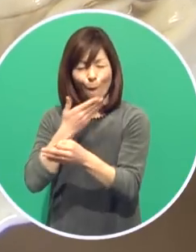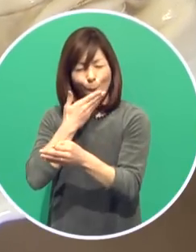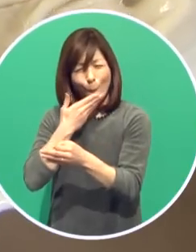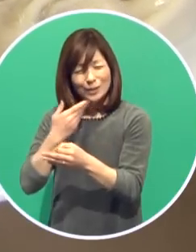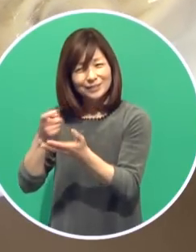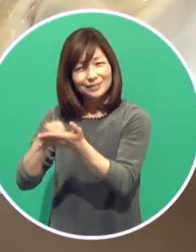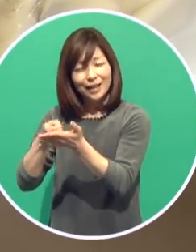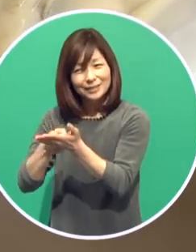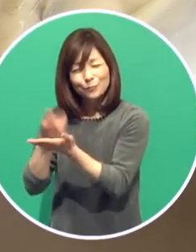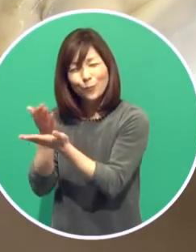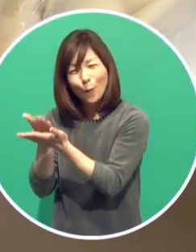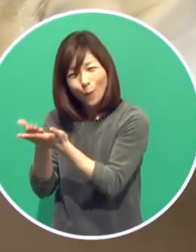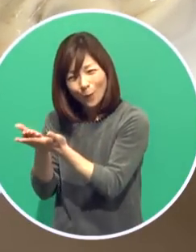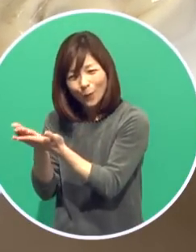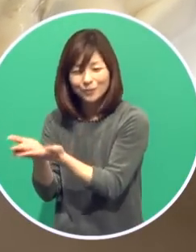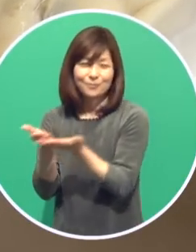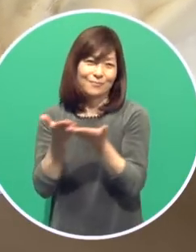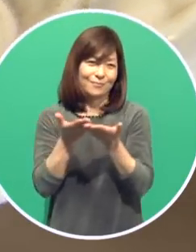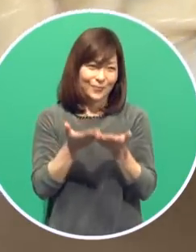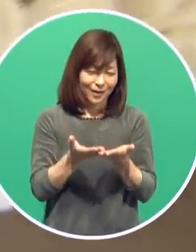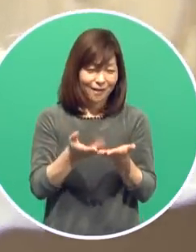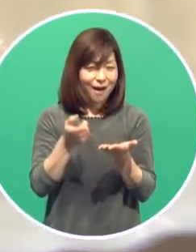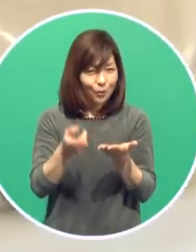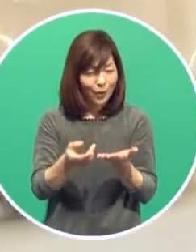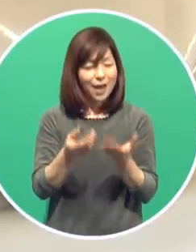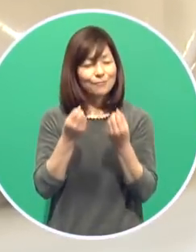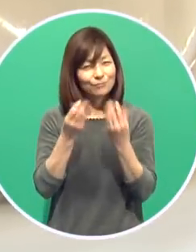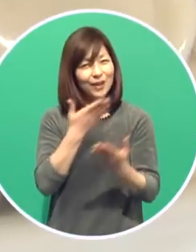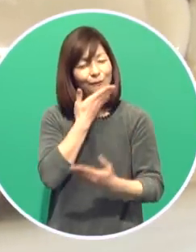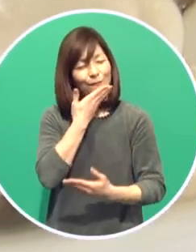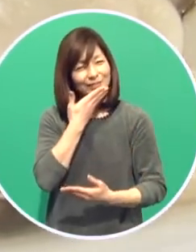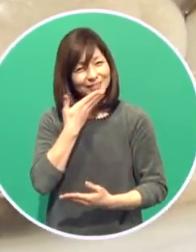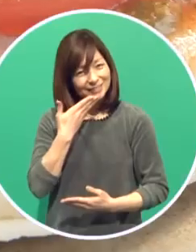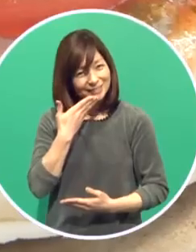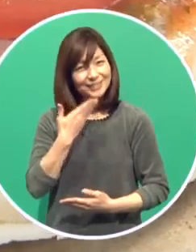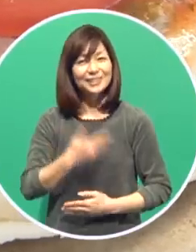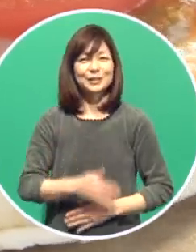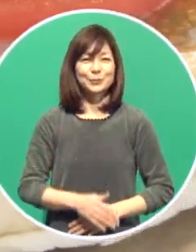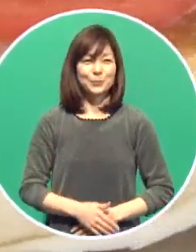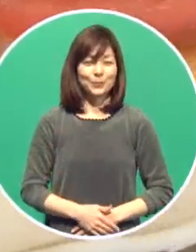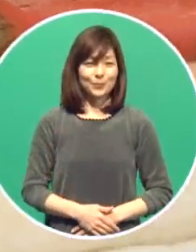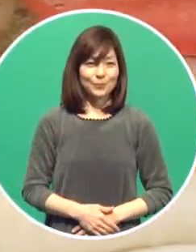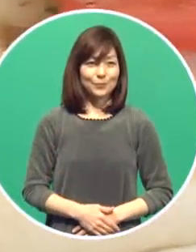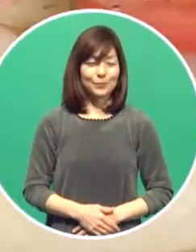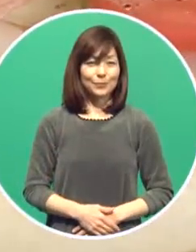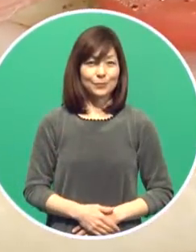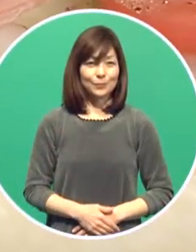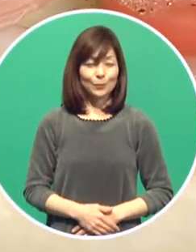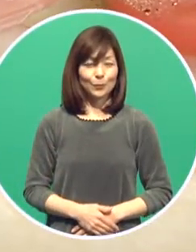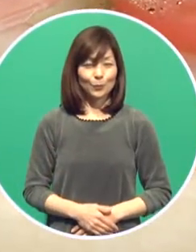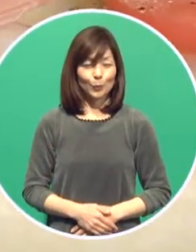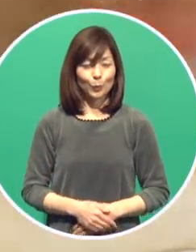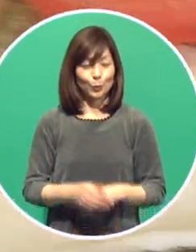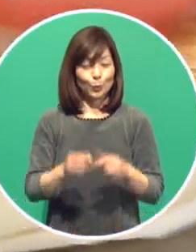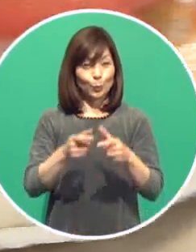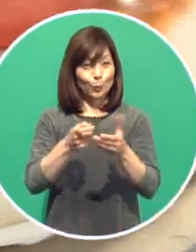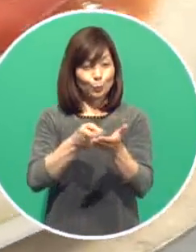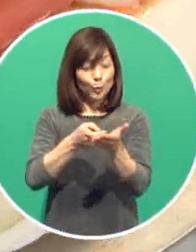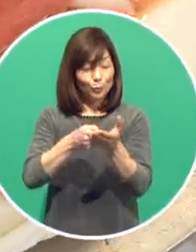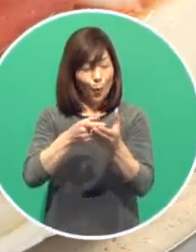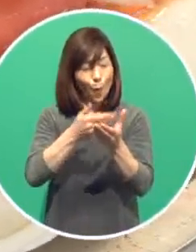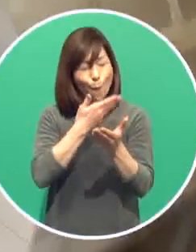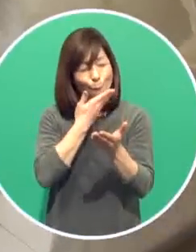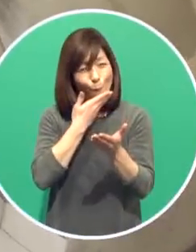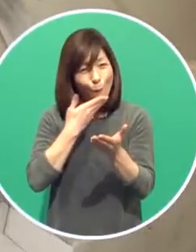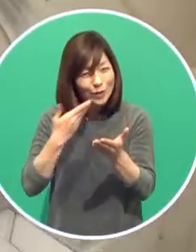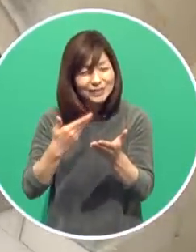リの太った牡蠣が欲しいということで、旬で美味しいと思います。 身がぎっしり詰まった